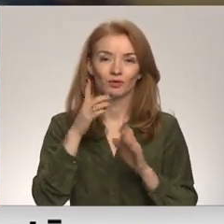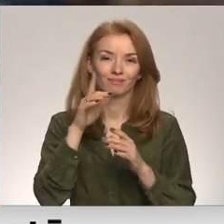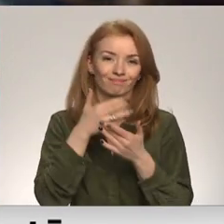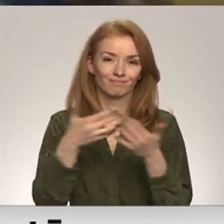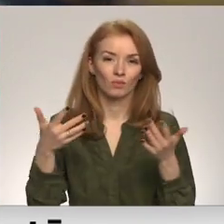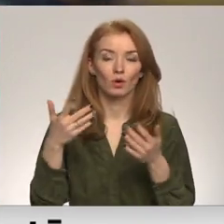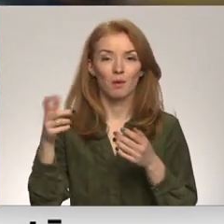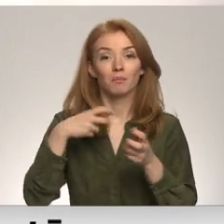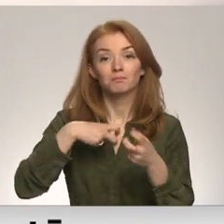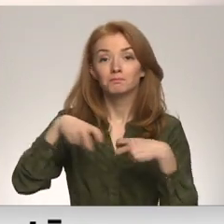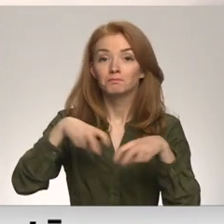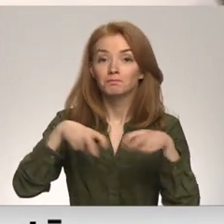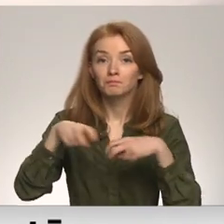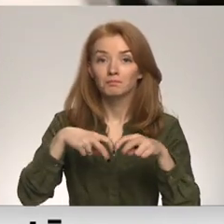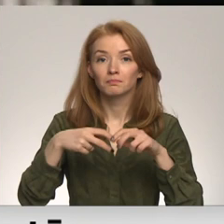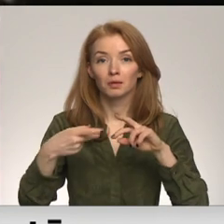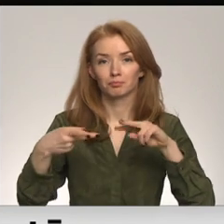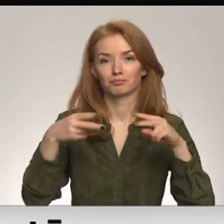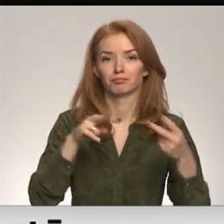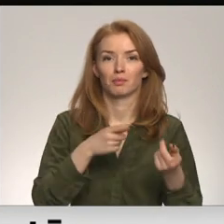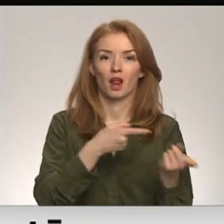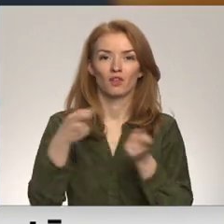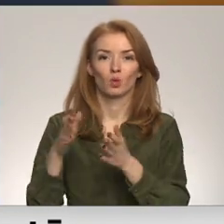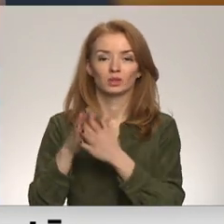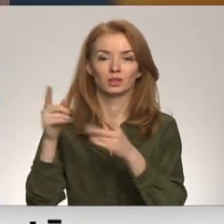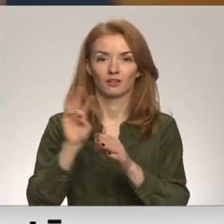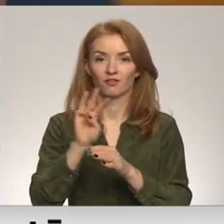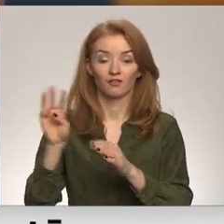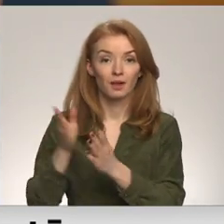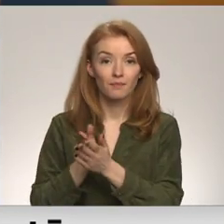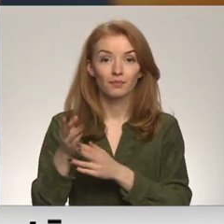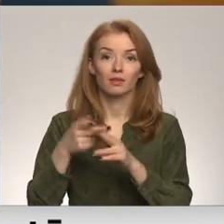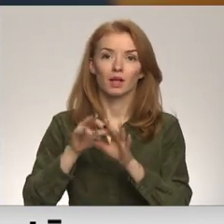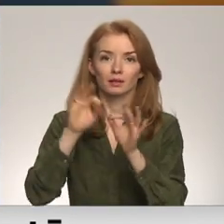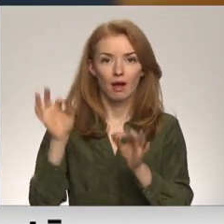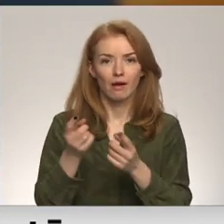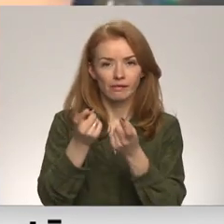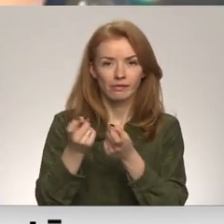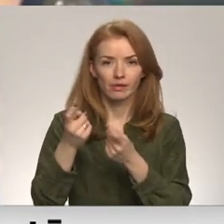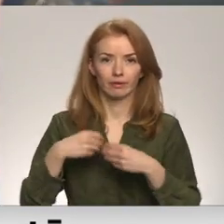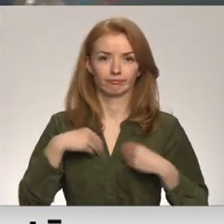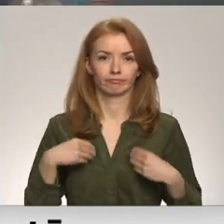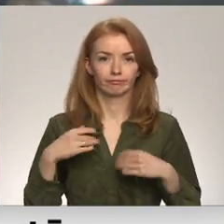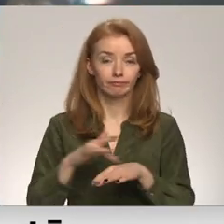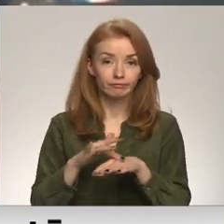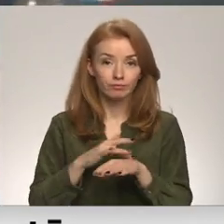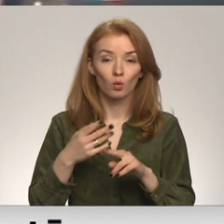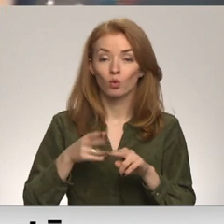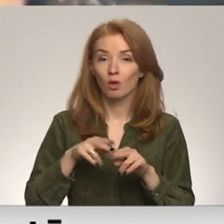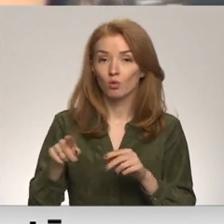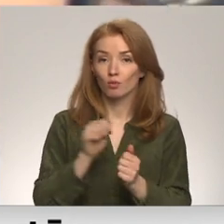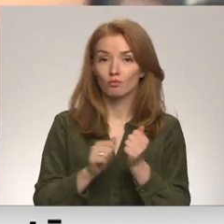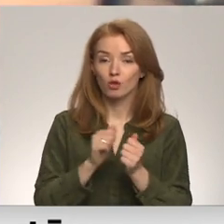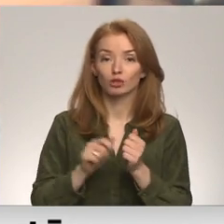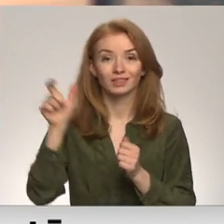pamazām sarakstoties, tiek pārvilināti uz citām platformām. Tajās viņus mudina izģērbties kameras priekšā. To bieži vien dara cilvēki ar